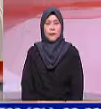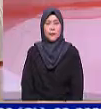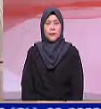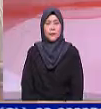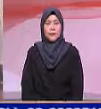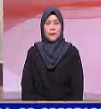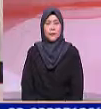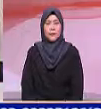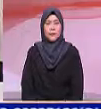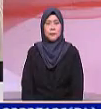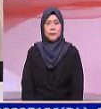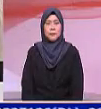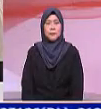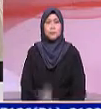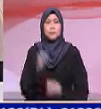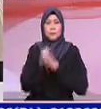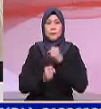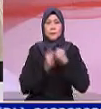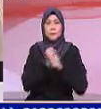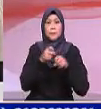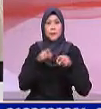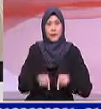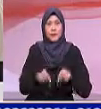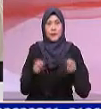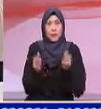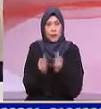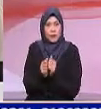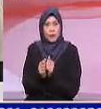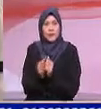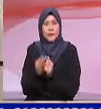Tahun ini kita menggerakkan bersama dengan Games Bond